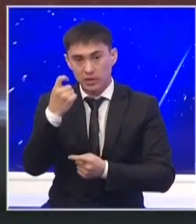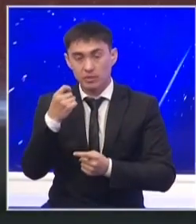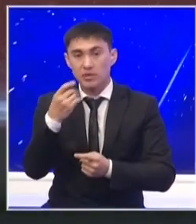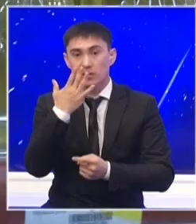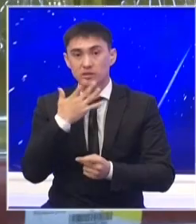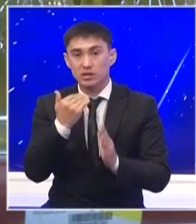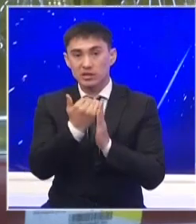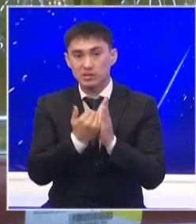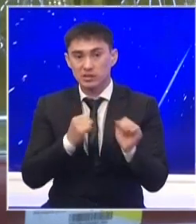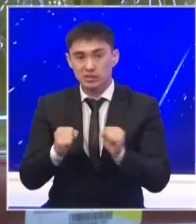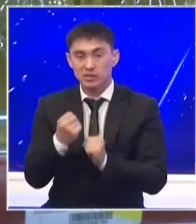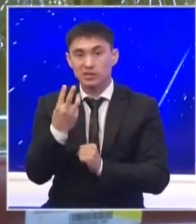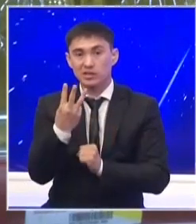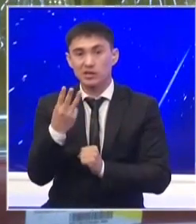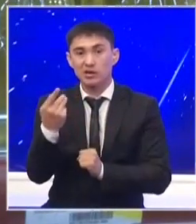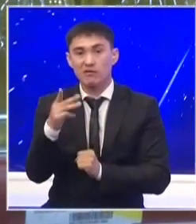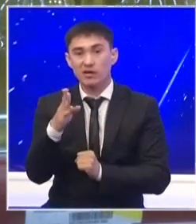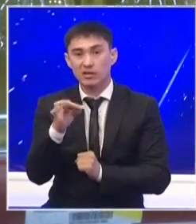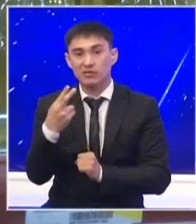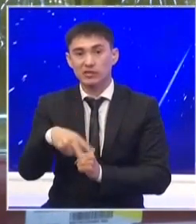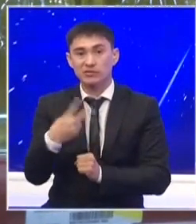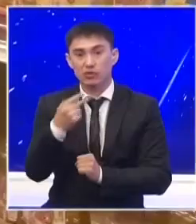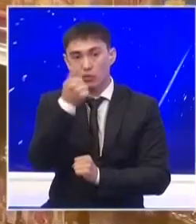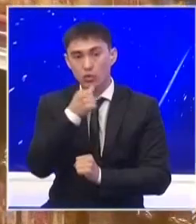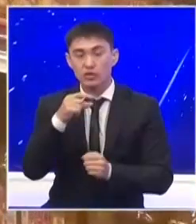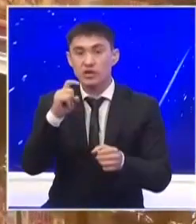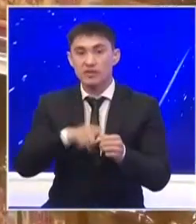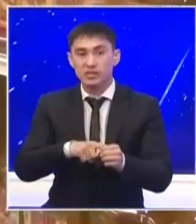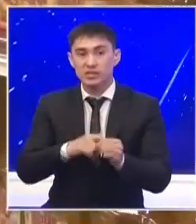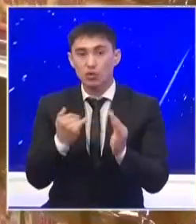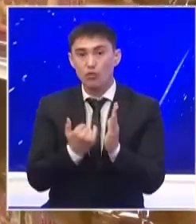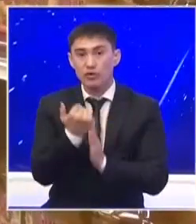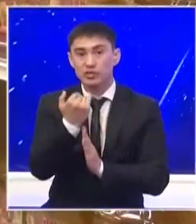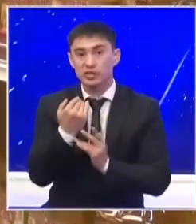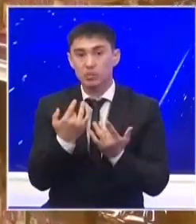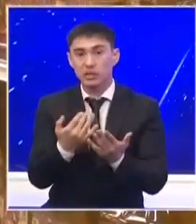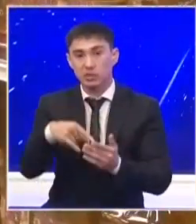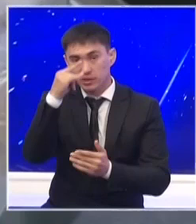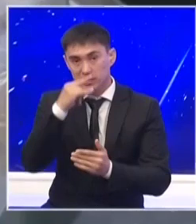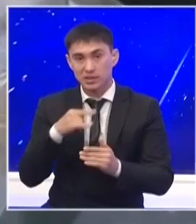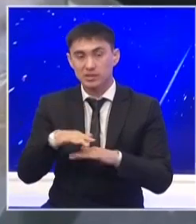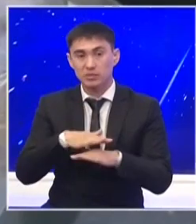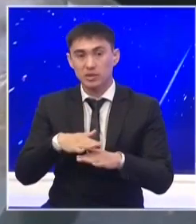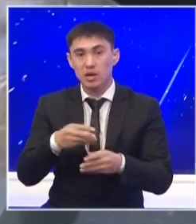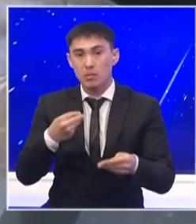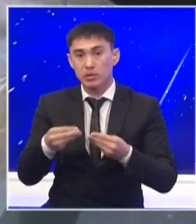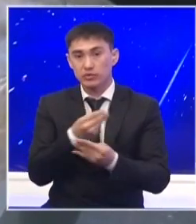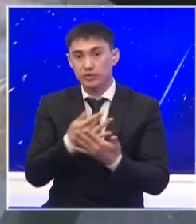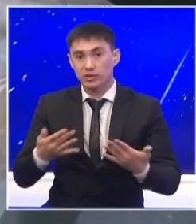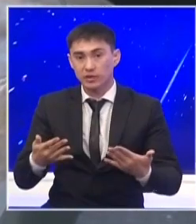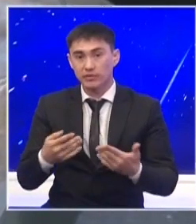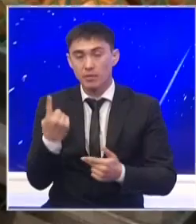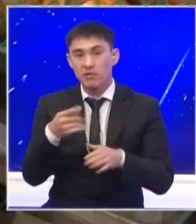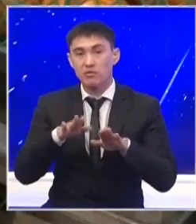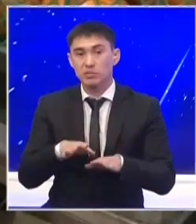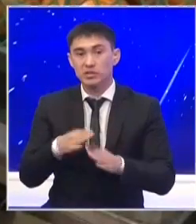национальной статистики, в третьем квартале 2022 года зафиксировано увеличение потребления казахстанцами продовольственных товаров. На